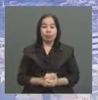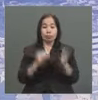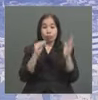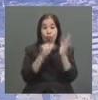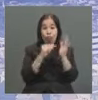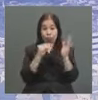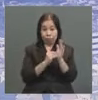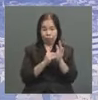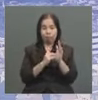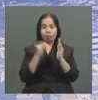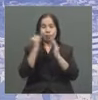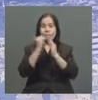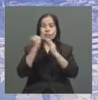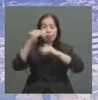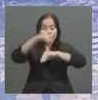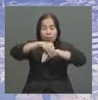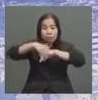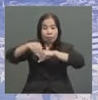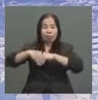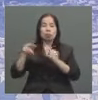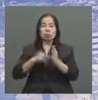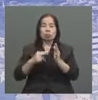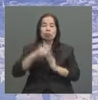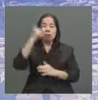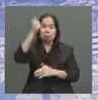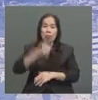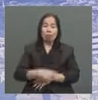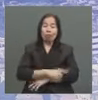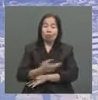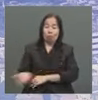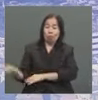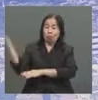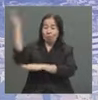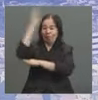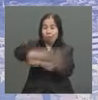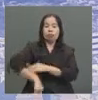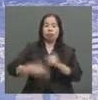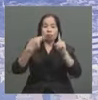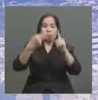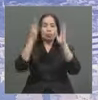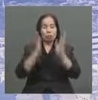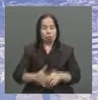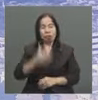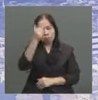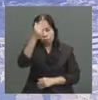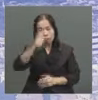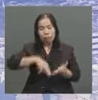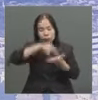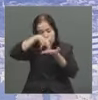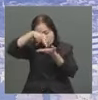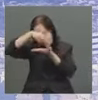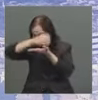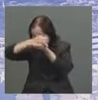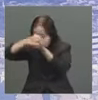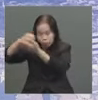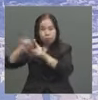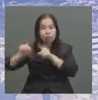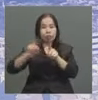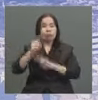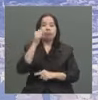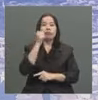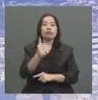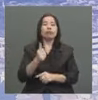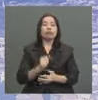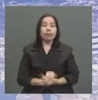หานครและก็ทางปริมณฑลตรวจได้ถึงวันละ10,000เคสโดยประมาณต่างจังหวัดทั่วประเทศก็มีหลายแห่งตรวจให้ได้วันละ10,000เค